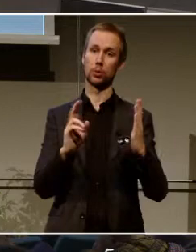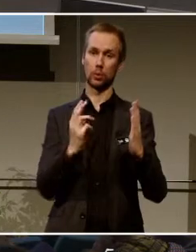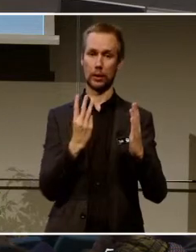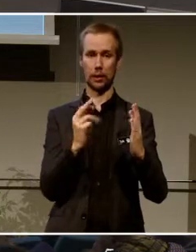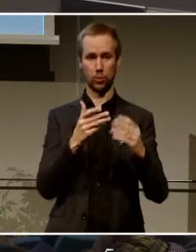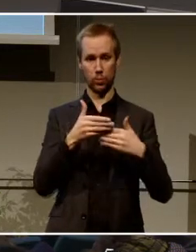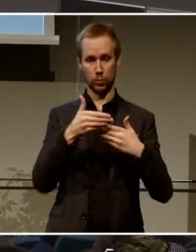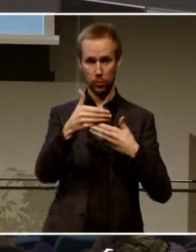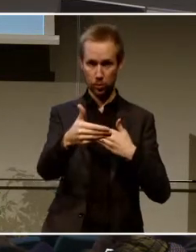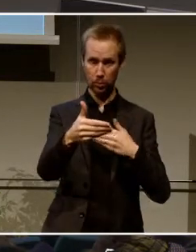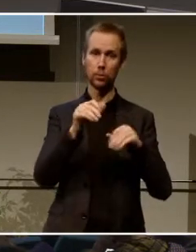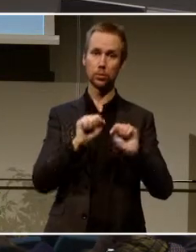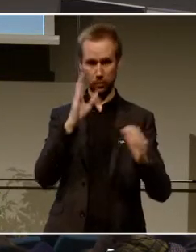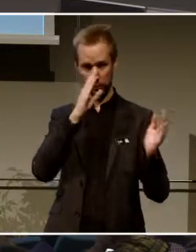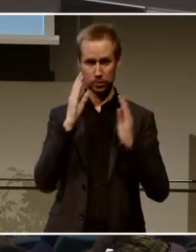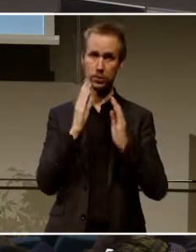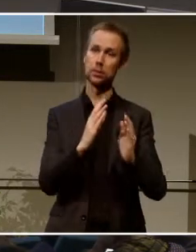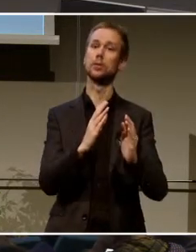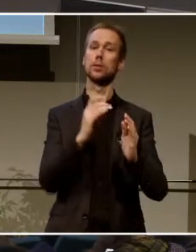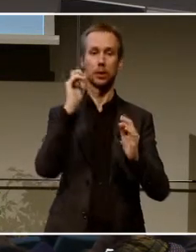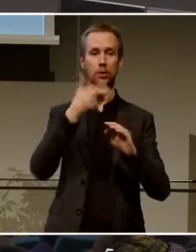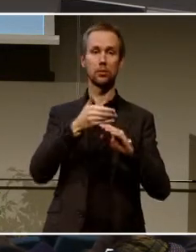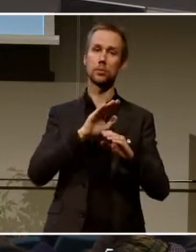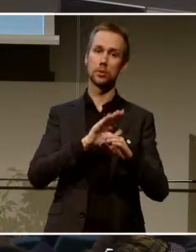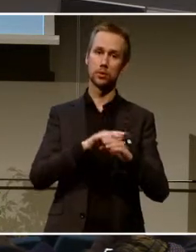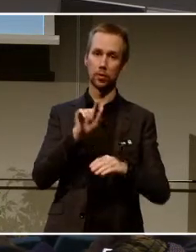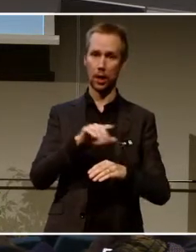jobba med den digitala kompetensen hos alla folkbibliotekarier.